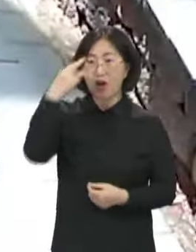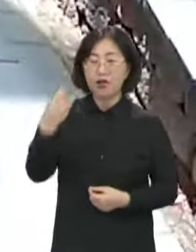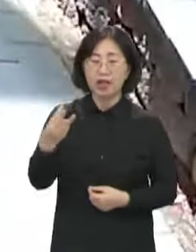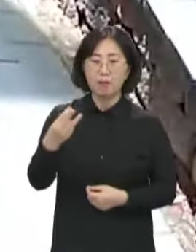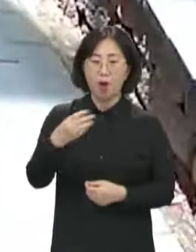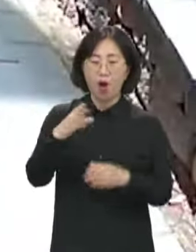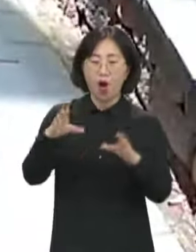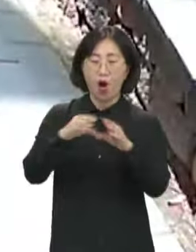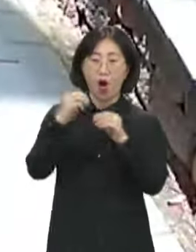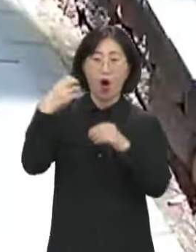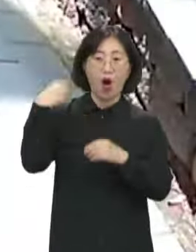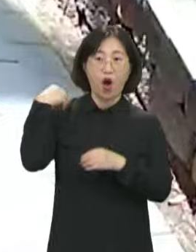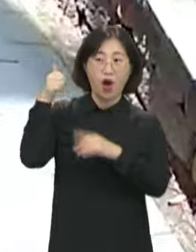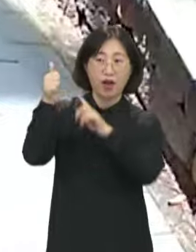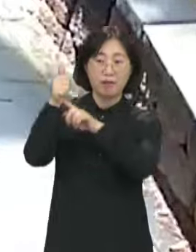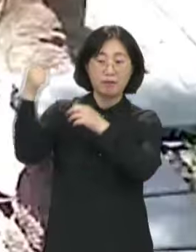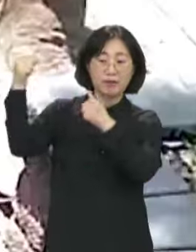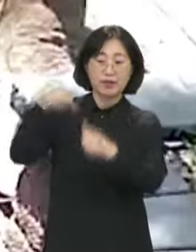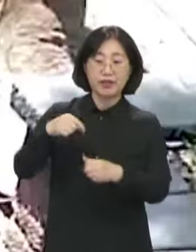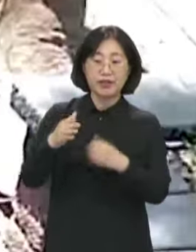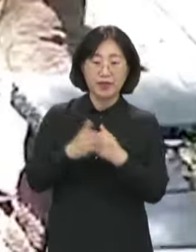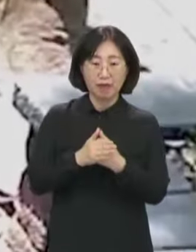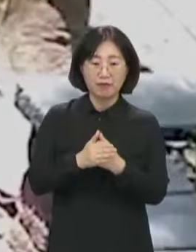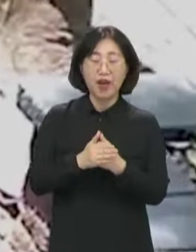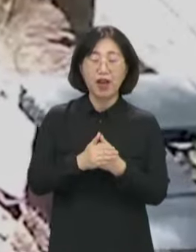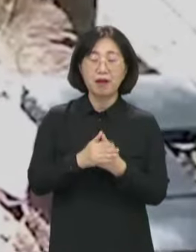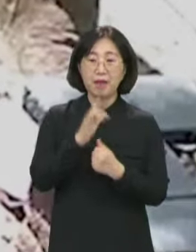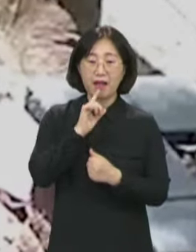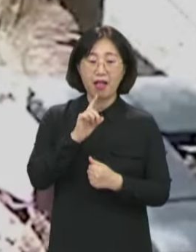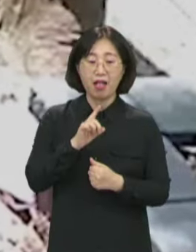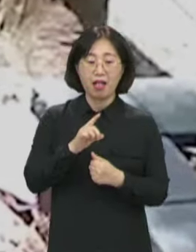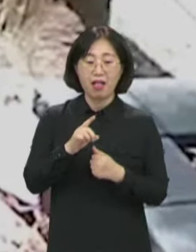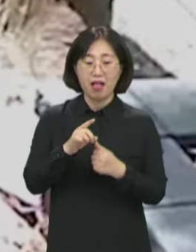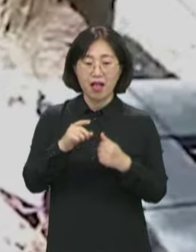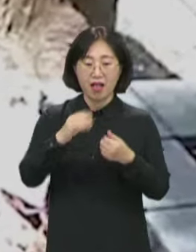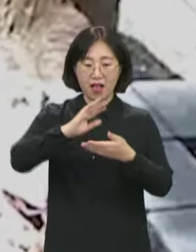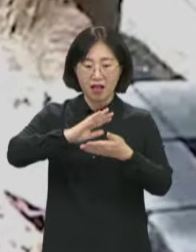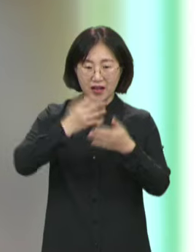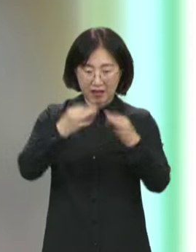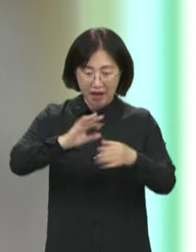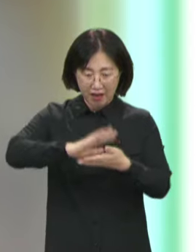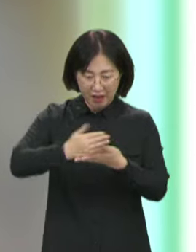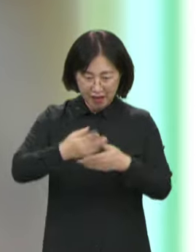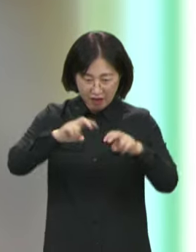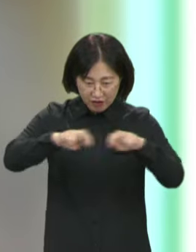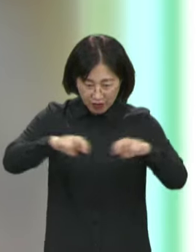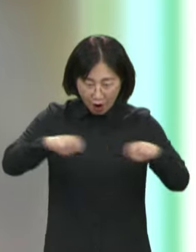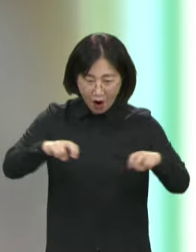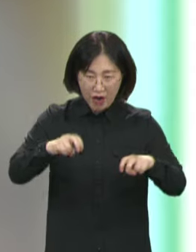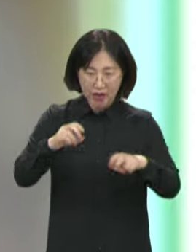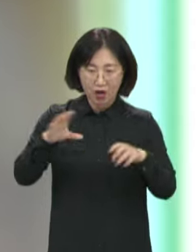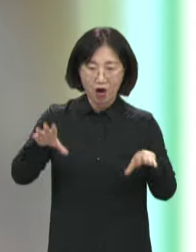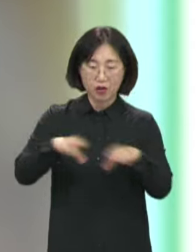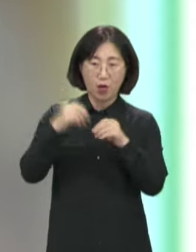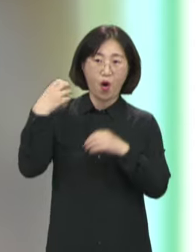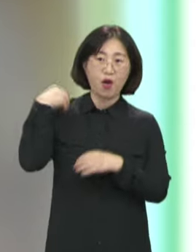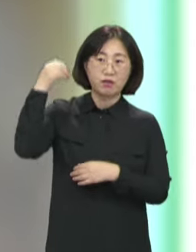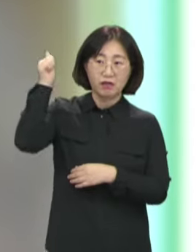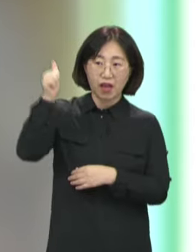지시로 범행을 저질렀다고 진술했으며 대덕경찰서는 계좌 추적 등을 통해 총책과 일당을 뒤쫓고